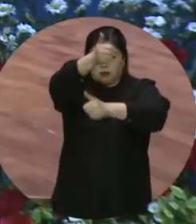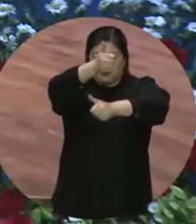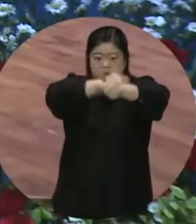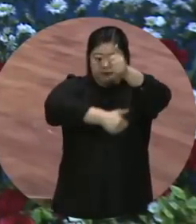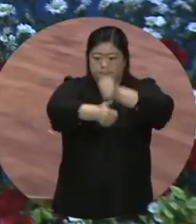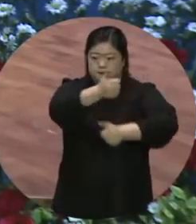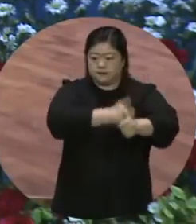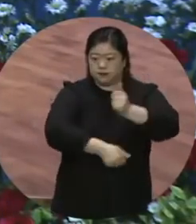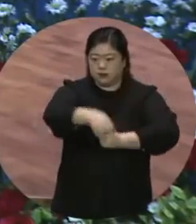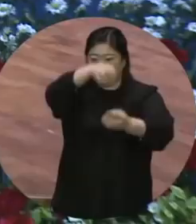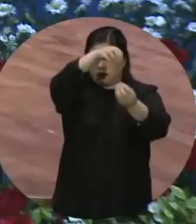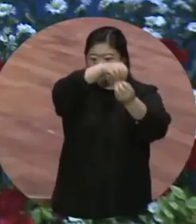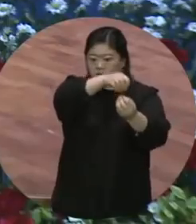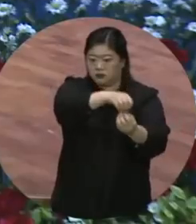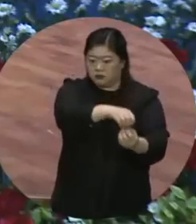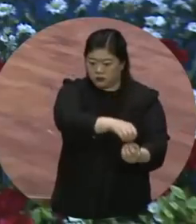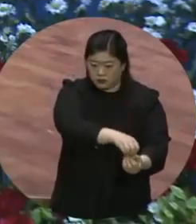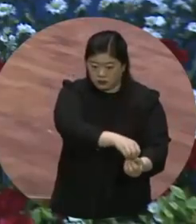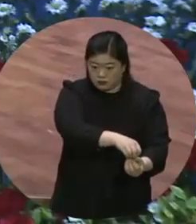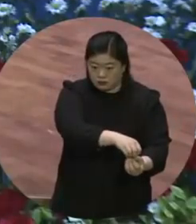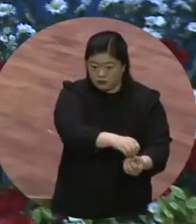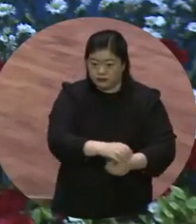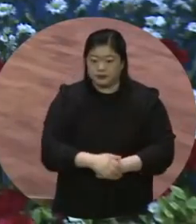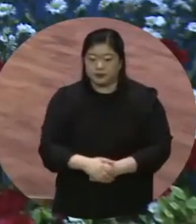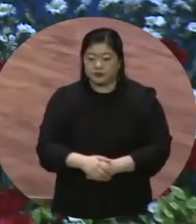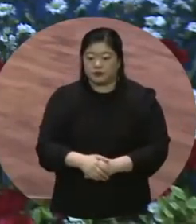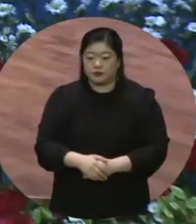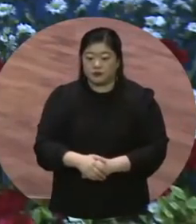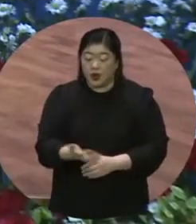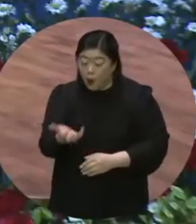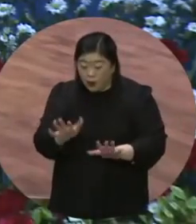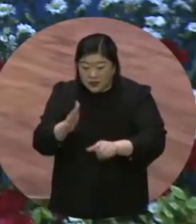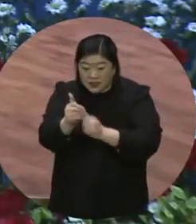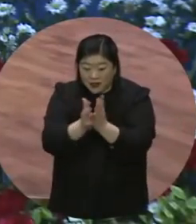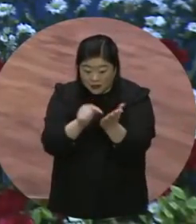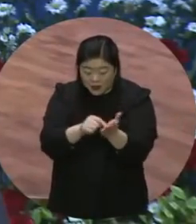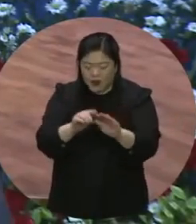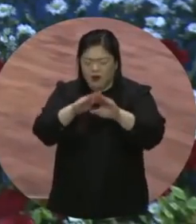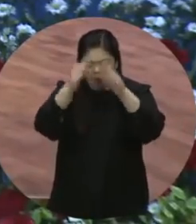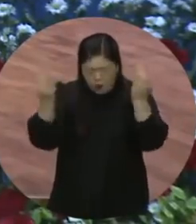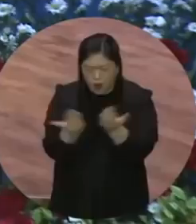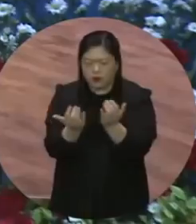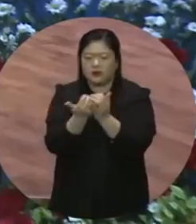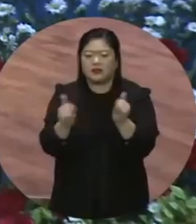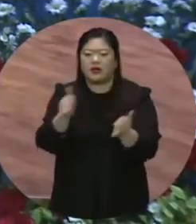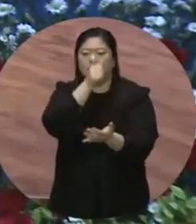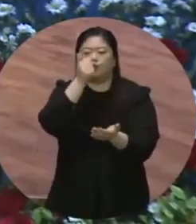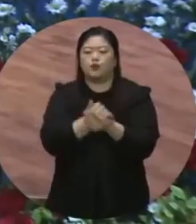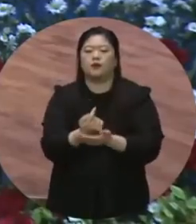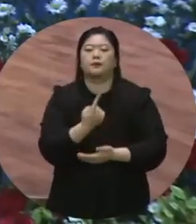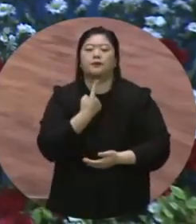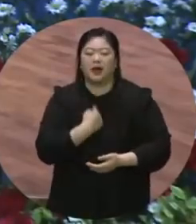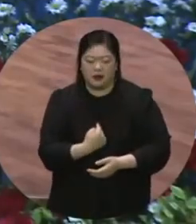본문 23절에 뭐라 그랬어요? 모든 사람이 죄를 범했다. 그래서 하나님 만날 수 없다.